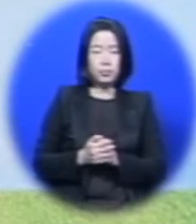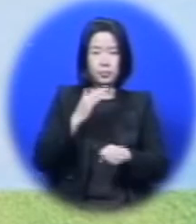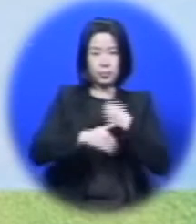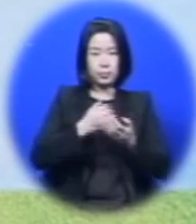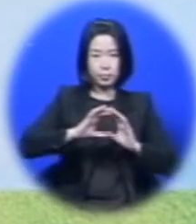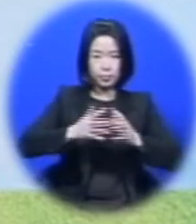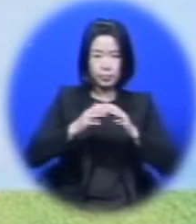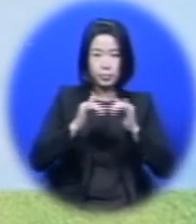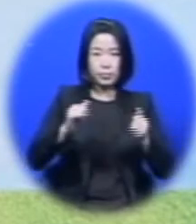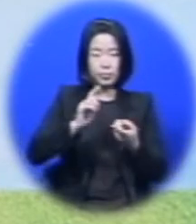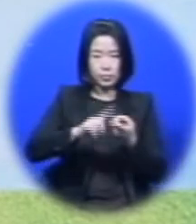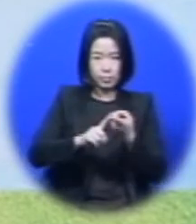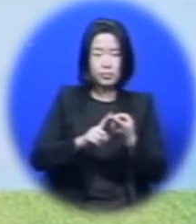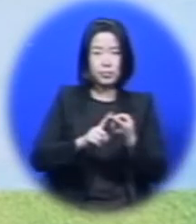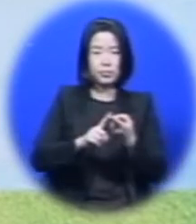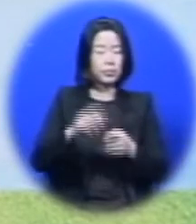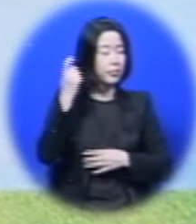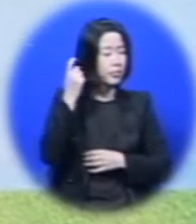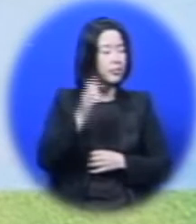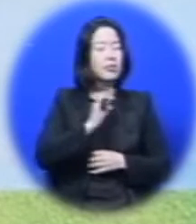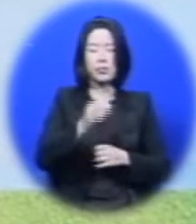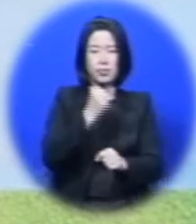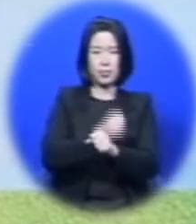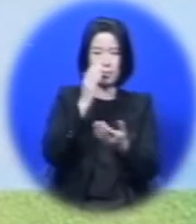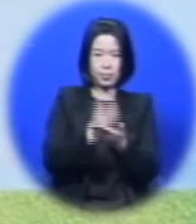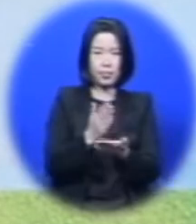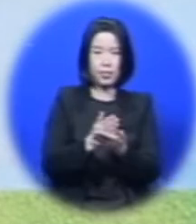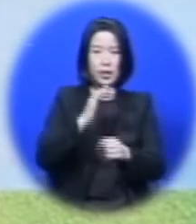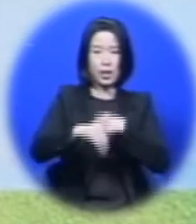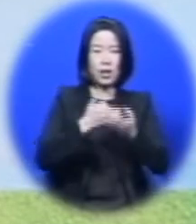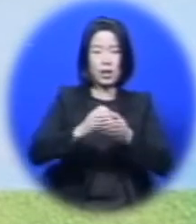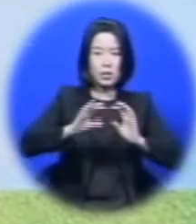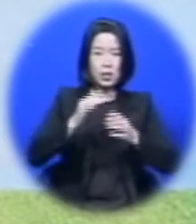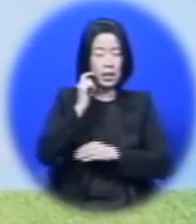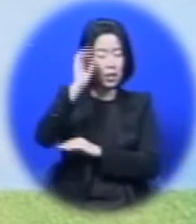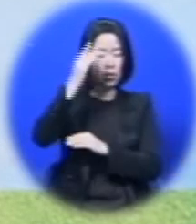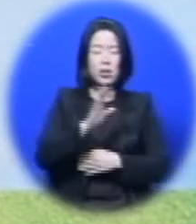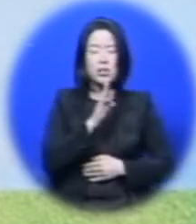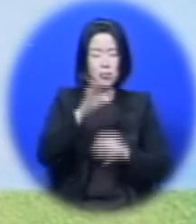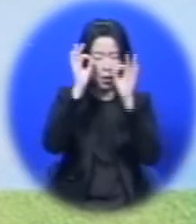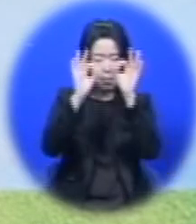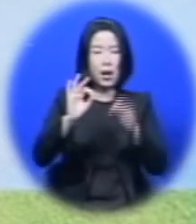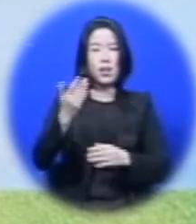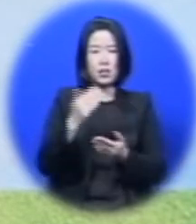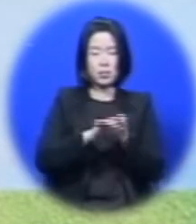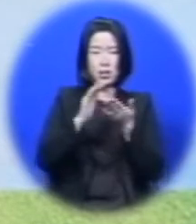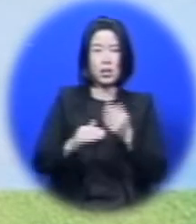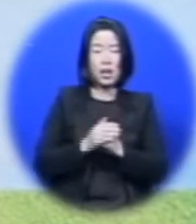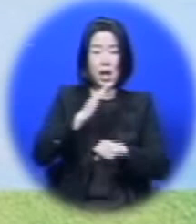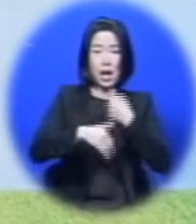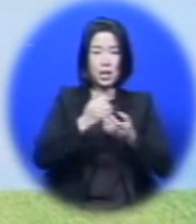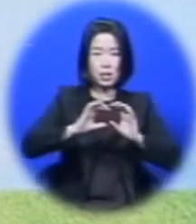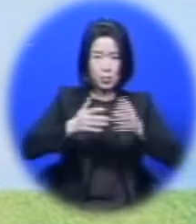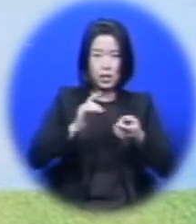하나님의 나라에 대해서 듣기만 하지 말고 하나님의 나라의 영광을 정말 보셔야 돼요. 하나님의